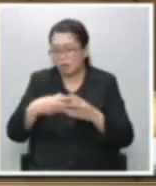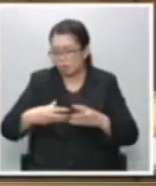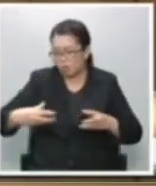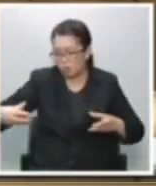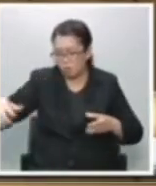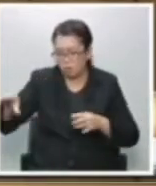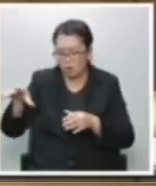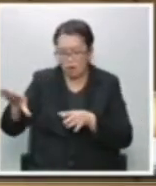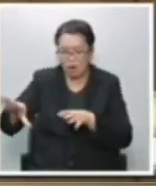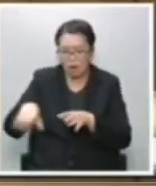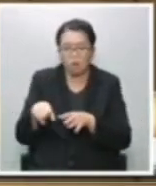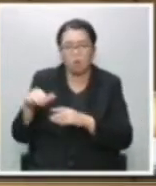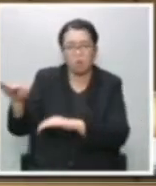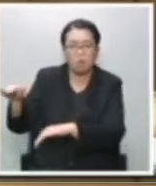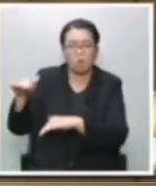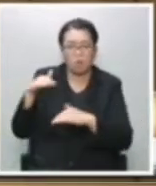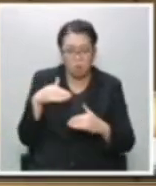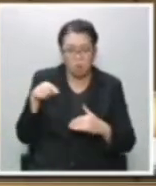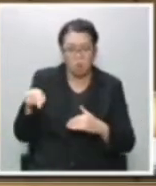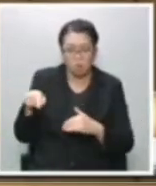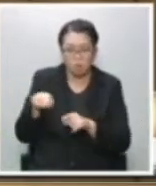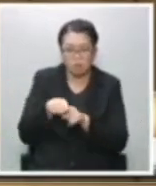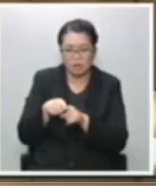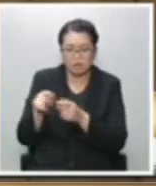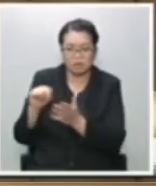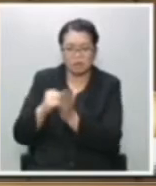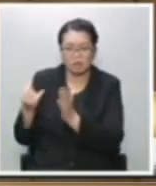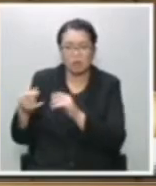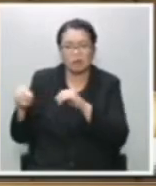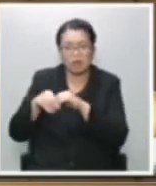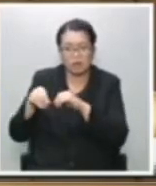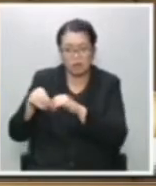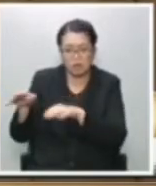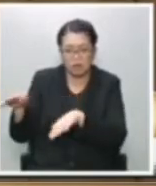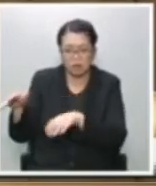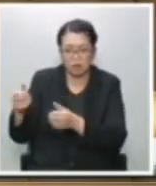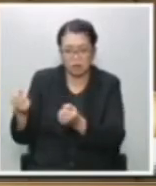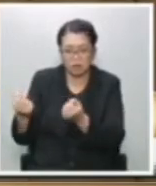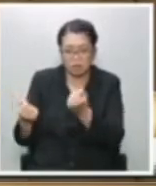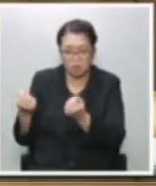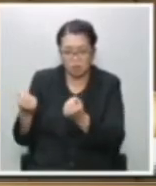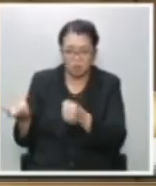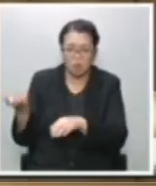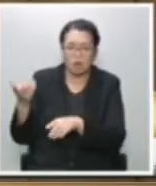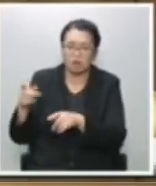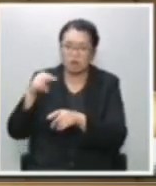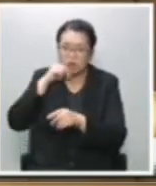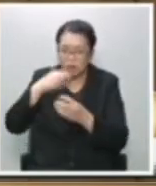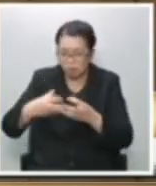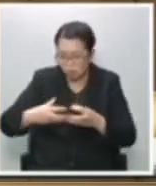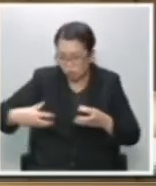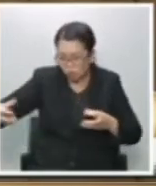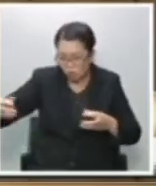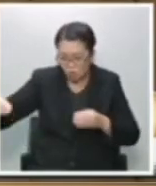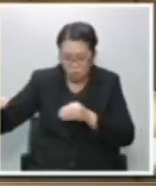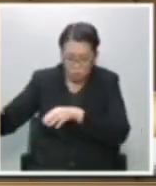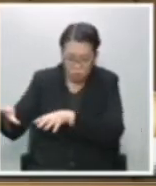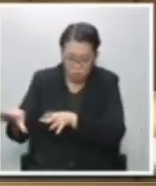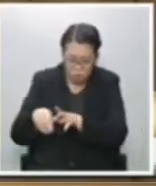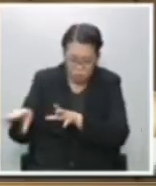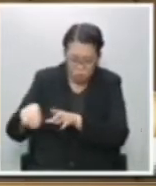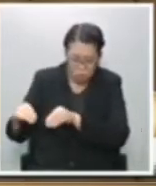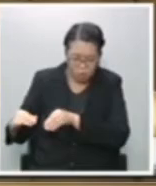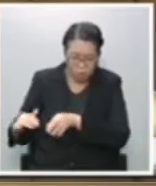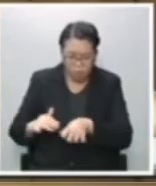อกันให้ได้ว่าพี่น้องประชาชนที่รับบริการ 73% ของพื้นที่ประเทศไทยโดยประปาท้องถิ่นเนี่ยจะต้อง